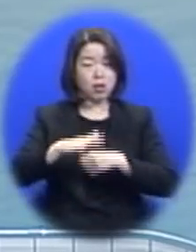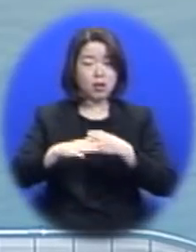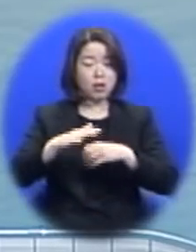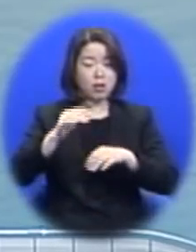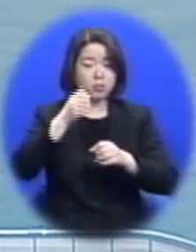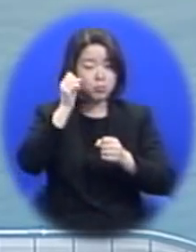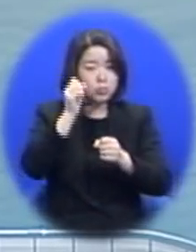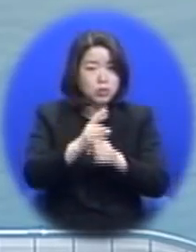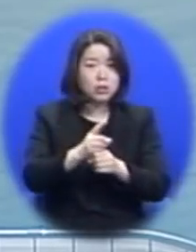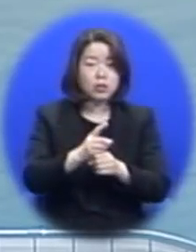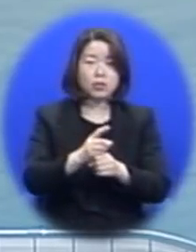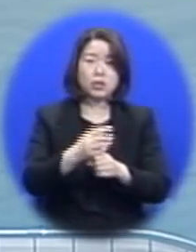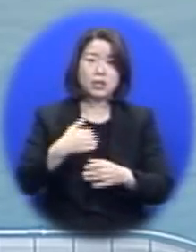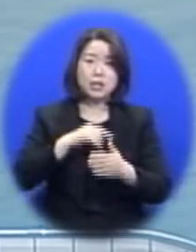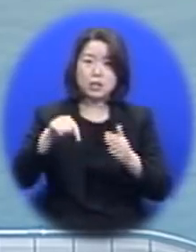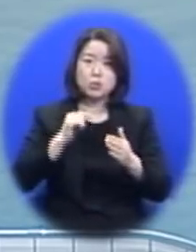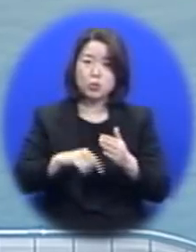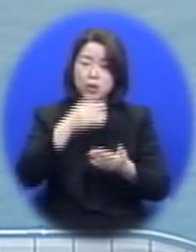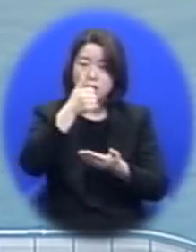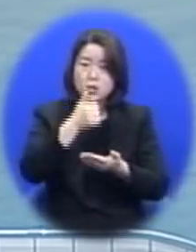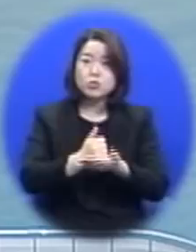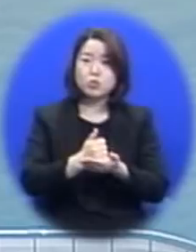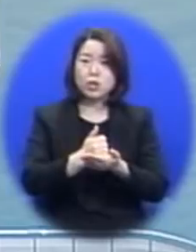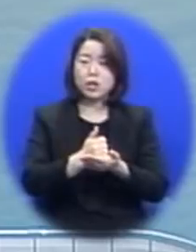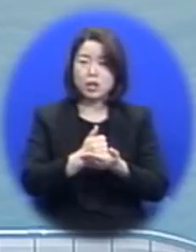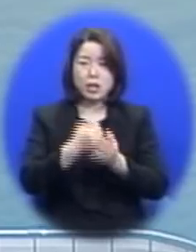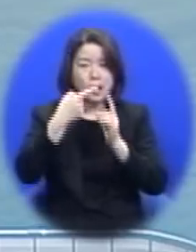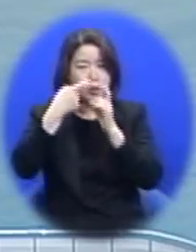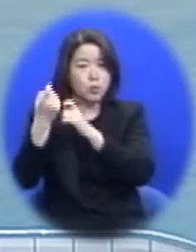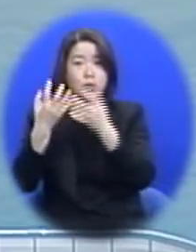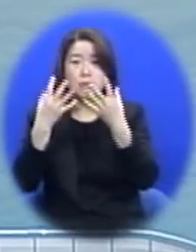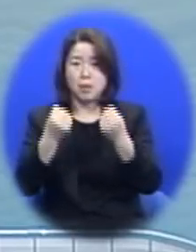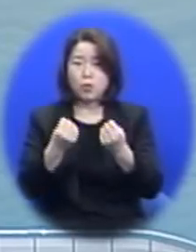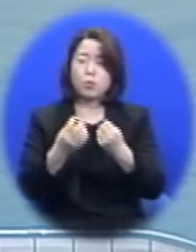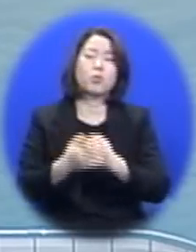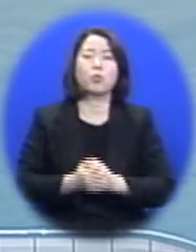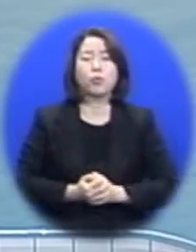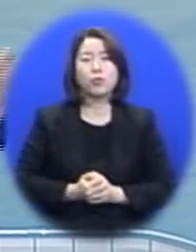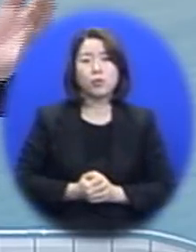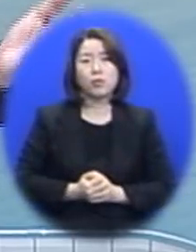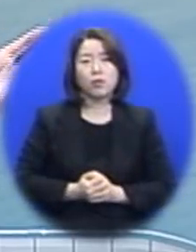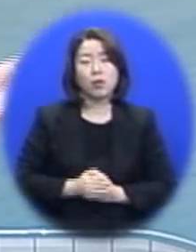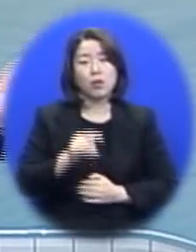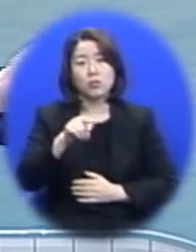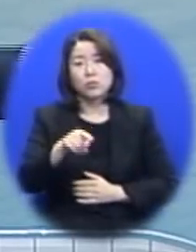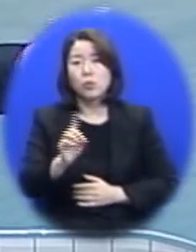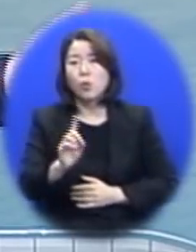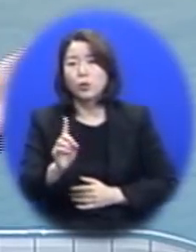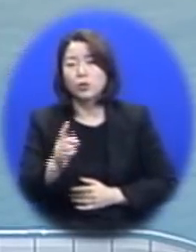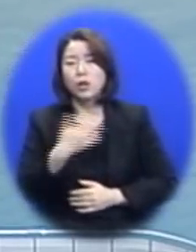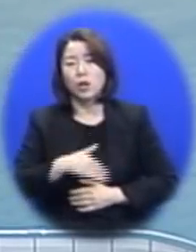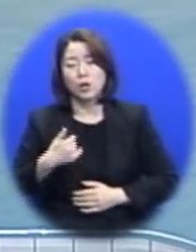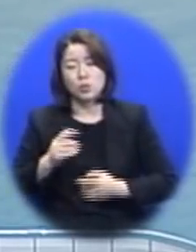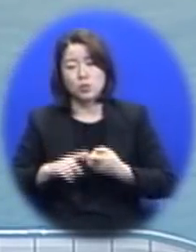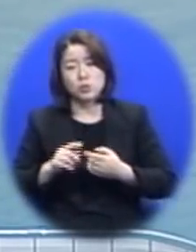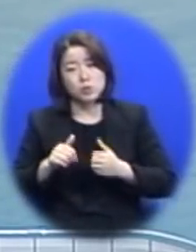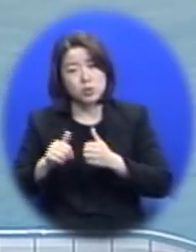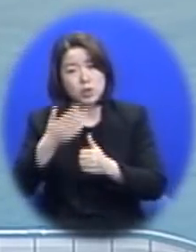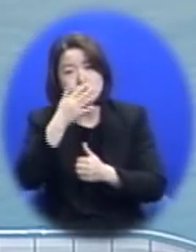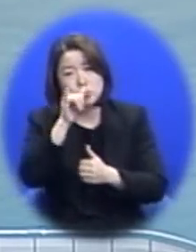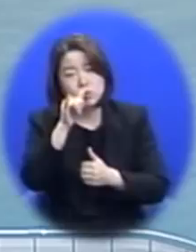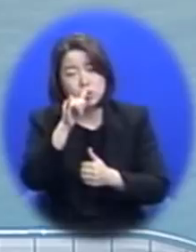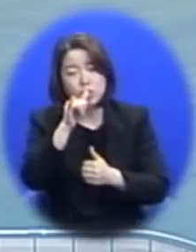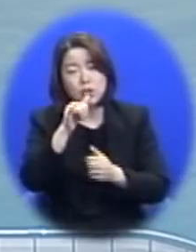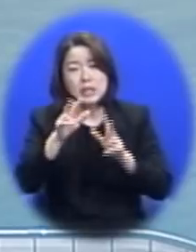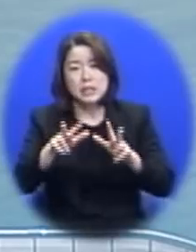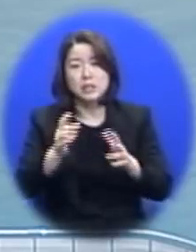거칠고 내 속에 죄의 유혹이 많고 그런들 어떻게 내가 육신대로 살 수 있겠어요? 예수님이